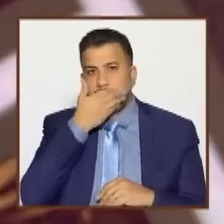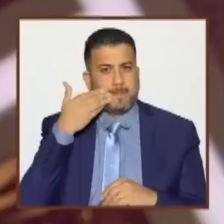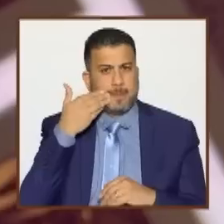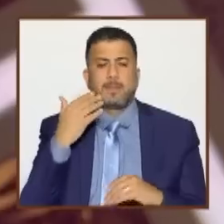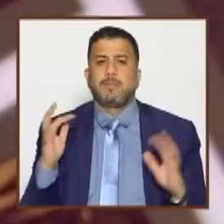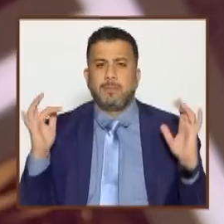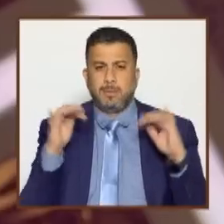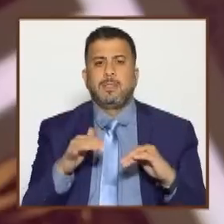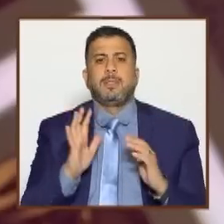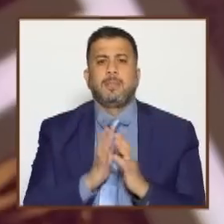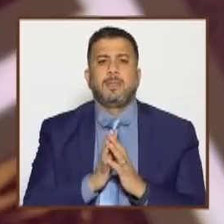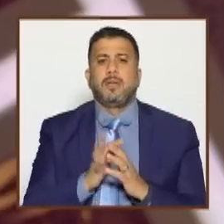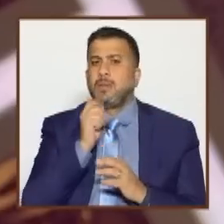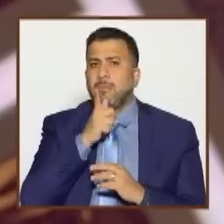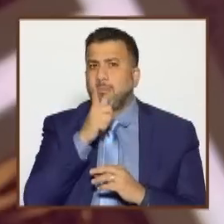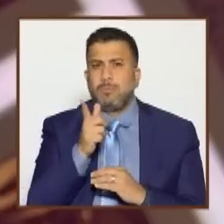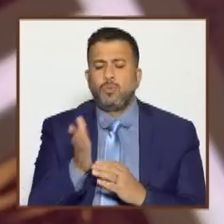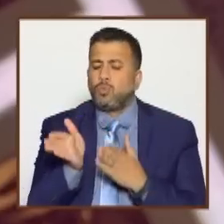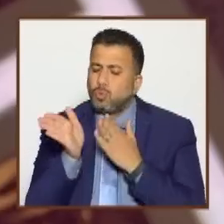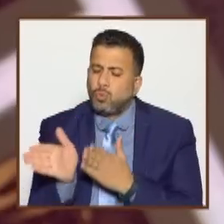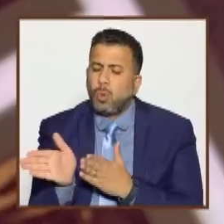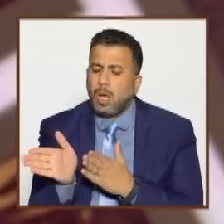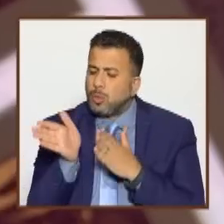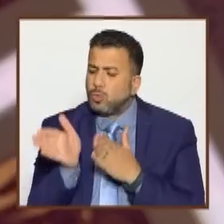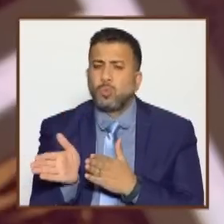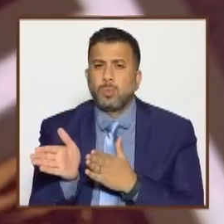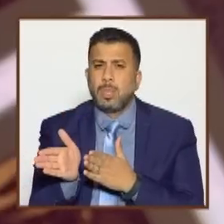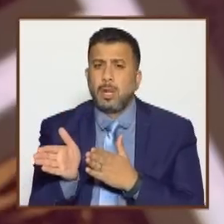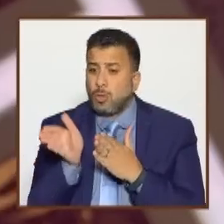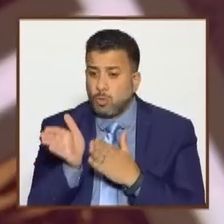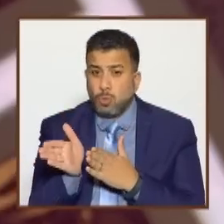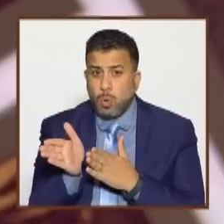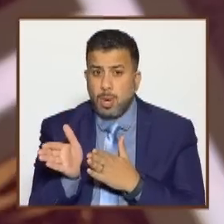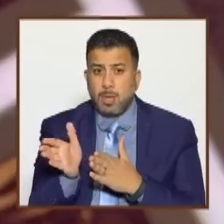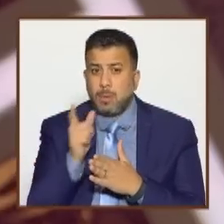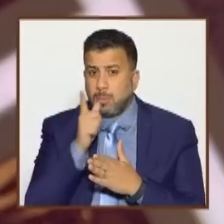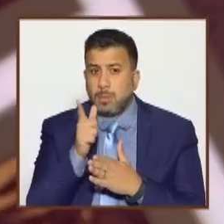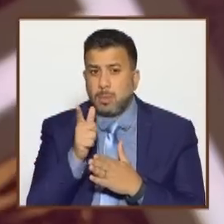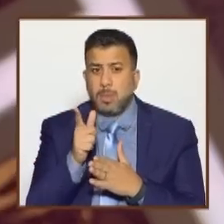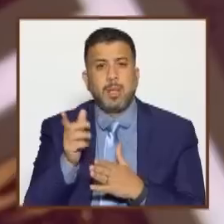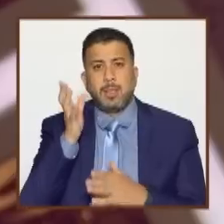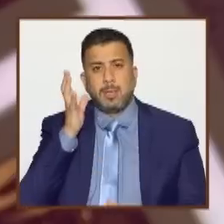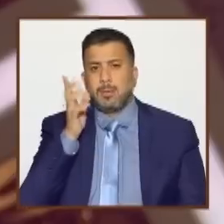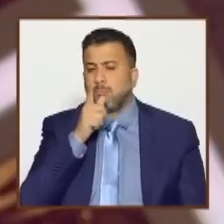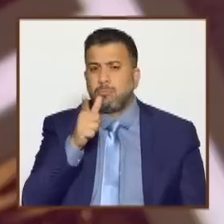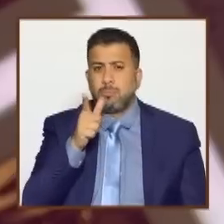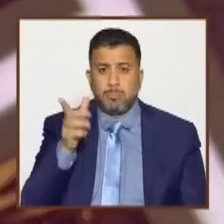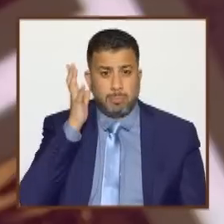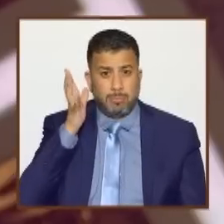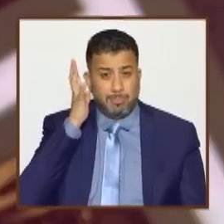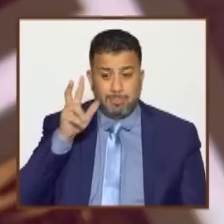صلاة سنة يجتمع لها الناس في المساجد سنة غير صلاة التراويح. بالنسبة